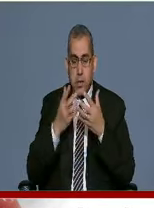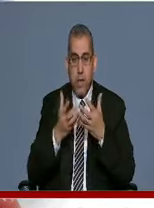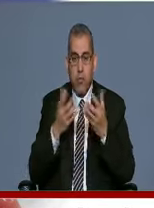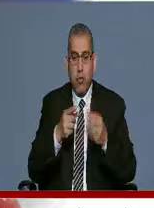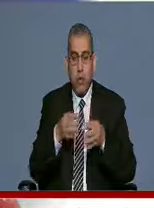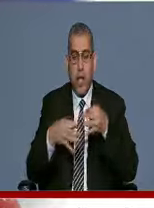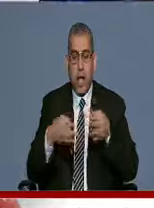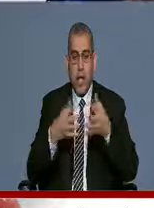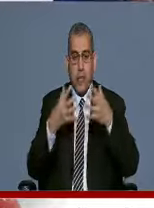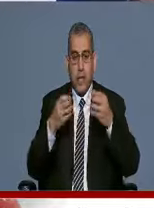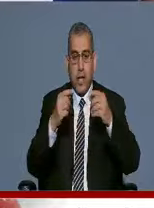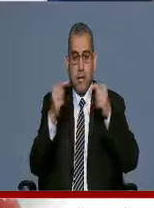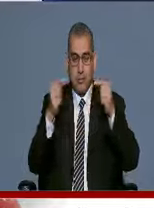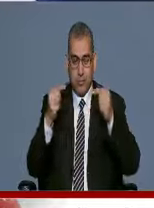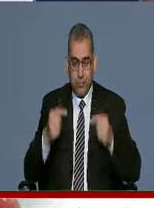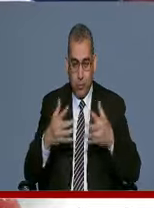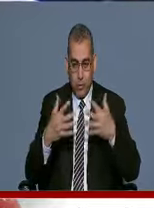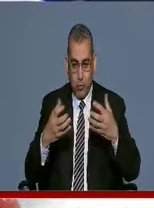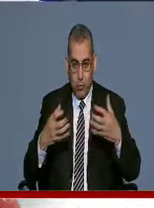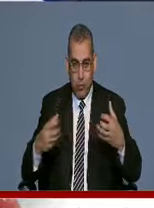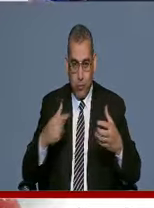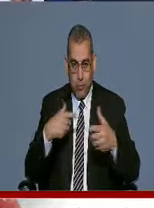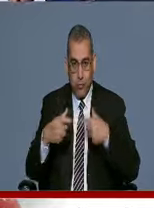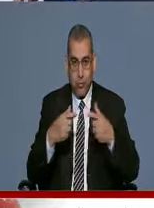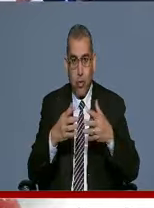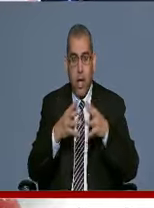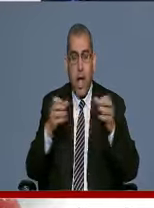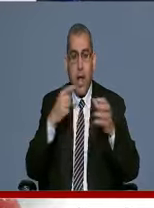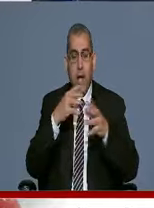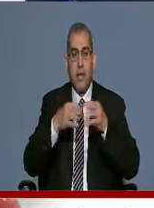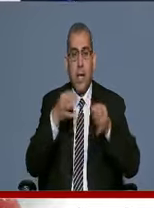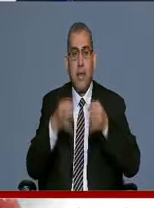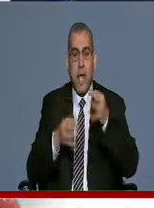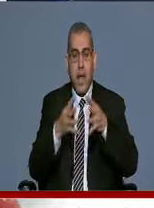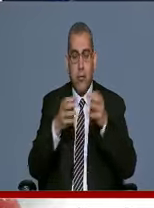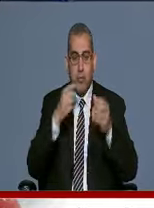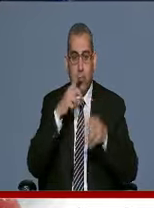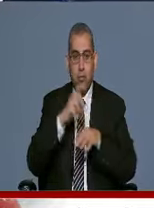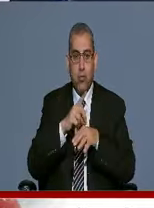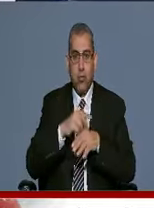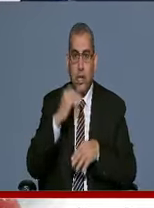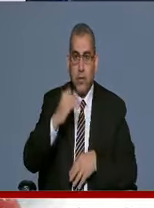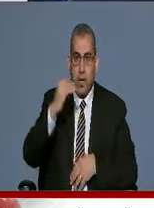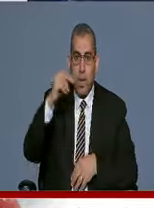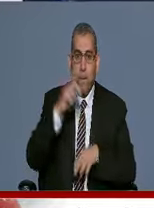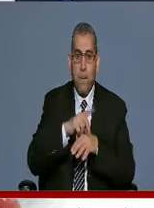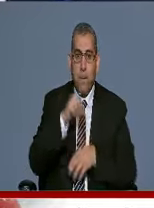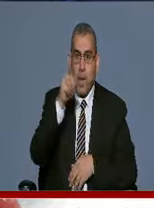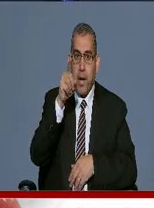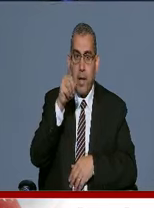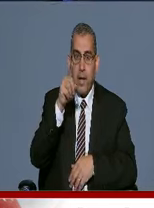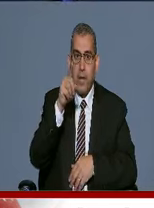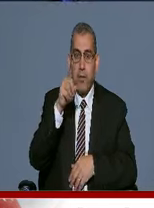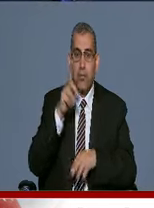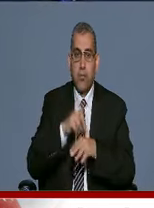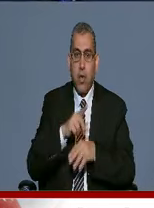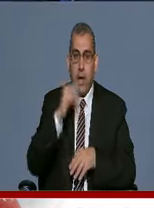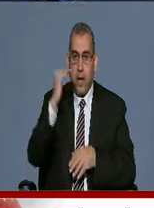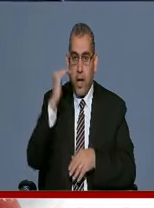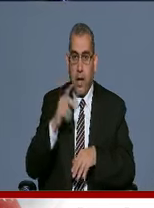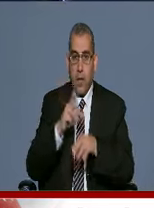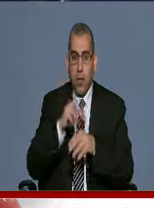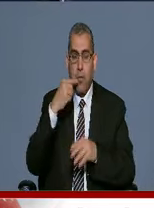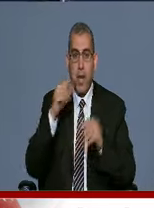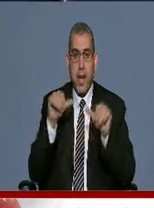تحليل البيانات من خلال قصية الذكاء الاصطناعي، هنا نقدر نعرف في كل مستشفى في كل دور المريض اللي موجود، واستخدام طبعا إنترنت